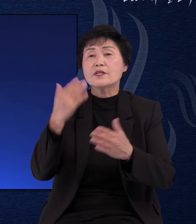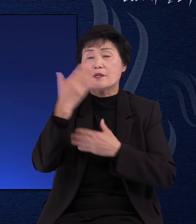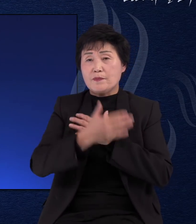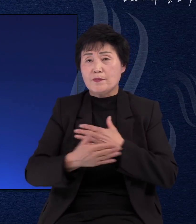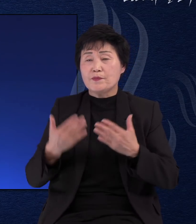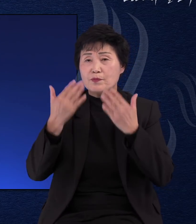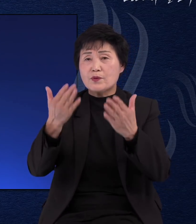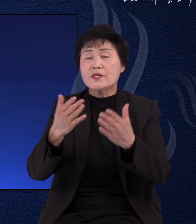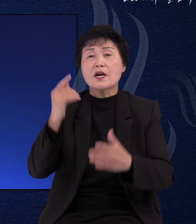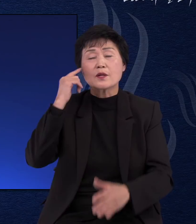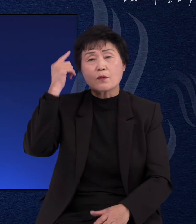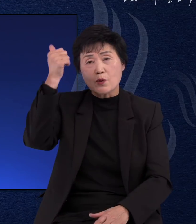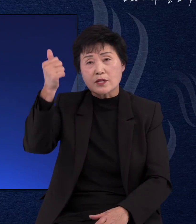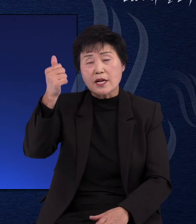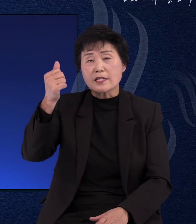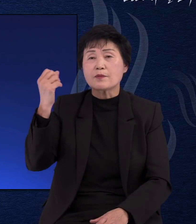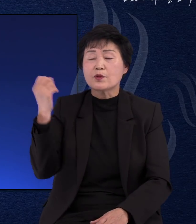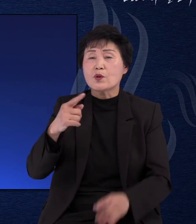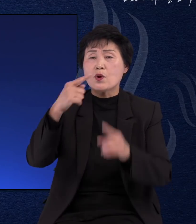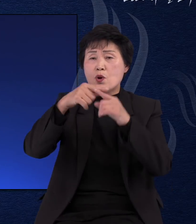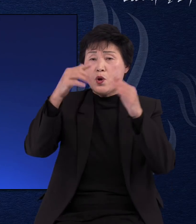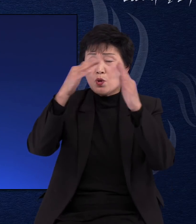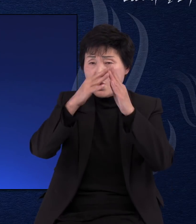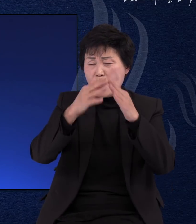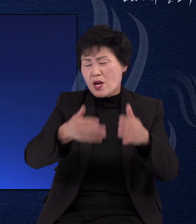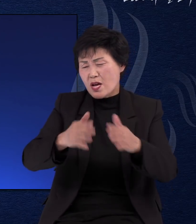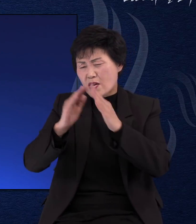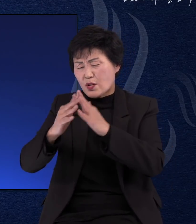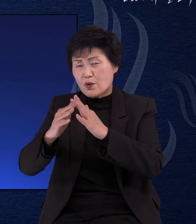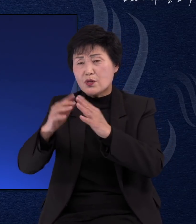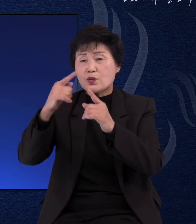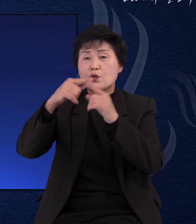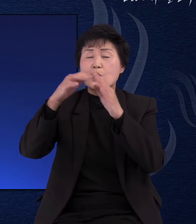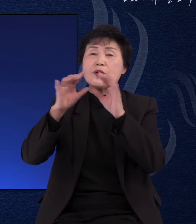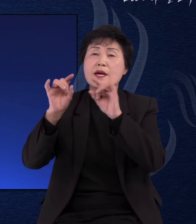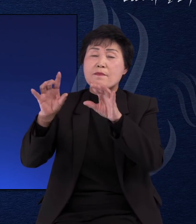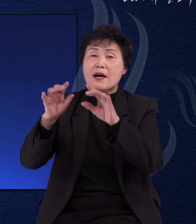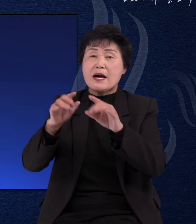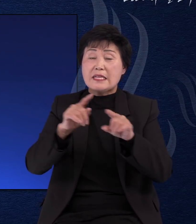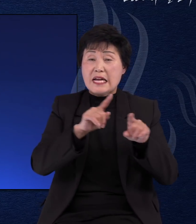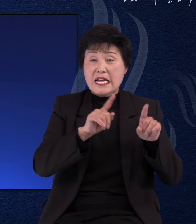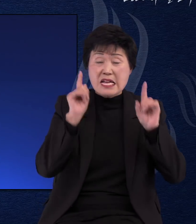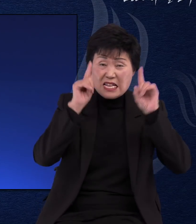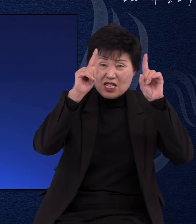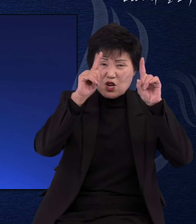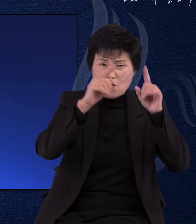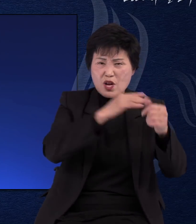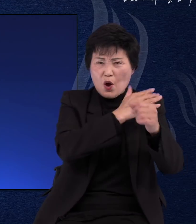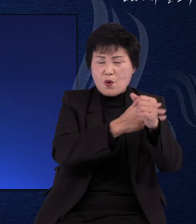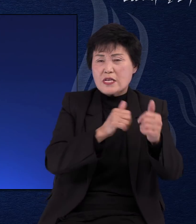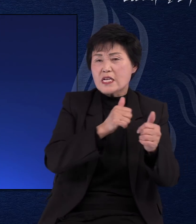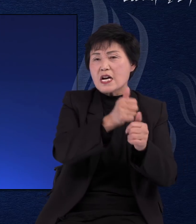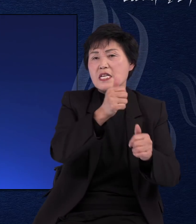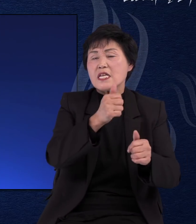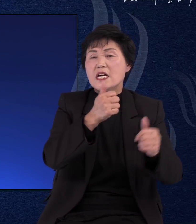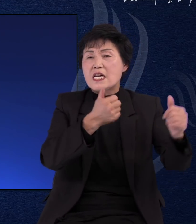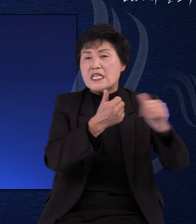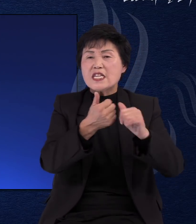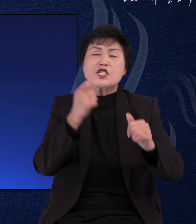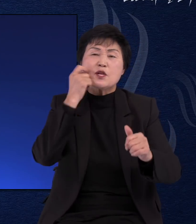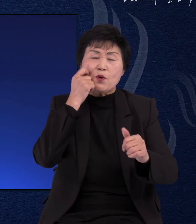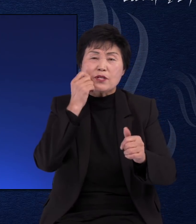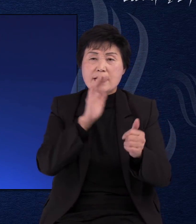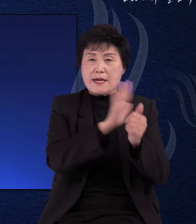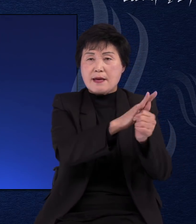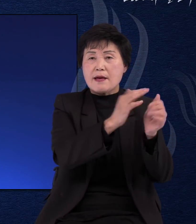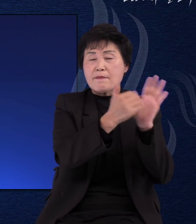십자가, 세워진 교회마다 음부의 권세가 이기지 못하게 하여 주시고, 몸은 묶여 있으나 하나님의 말씀은 매이지 아니하고